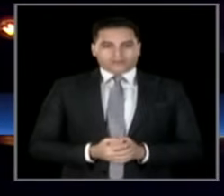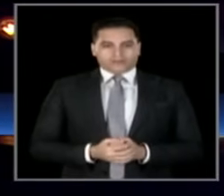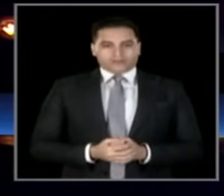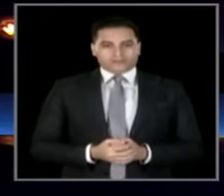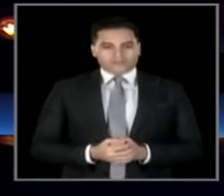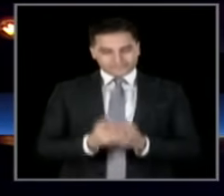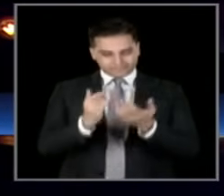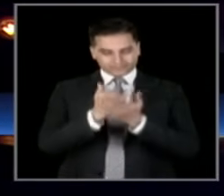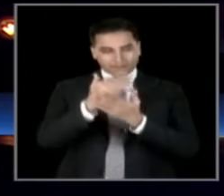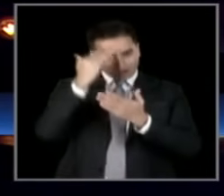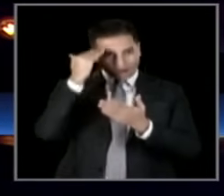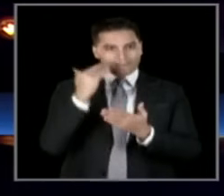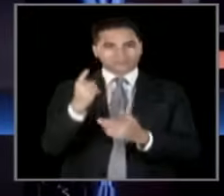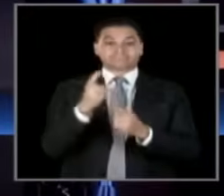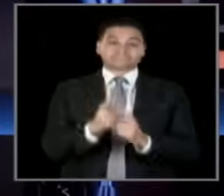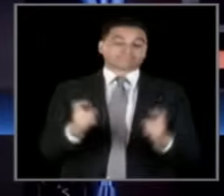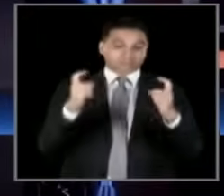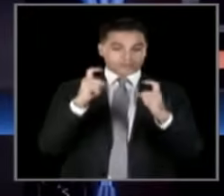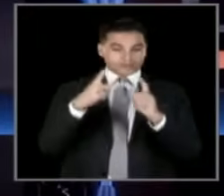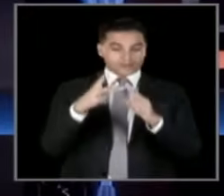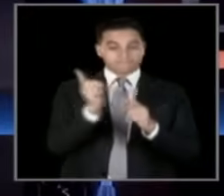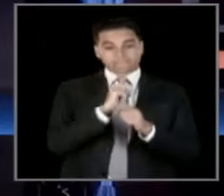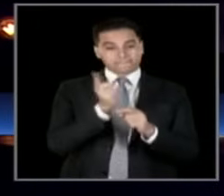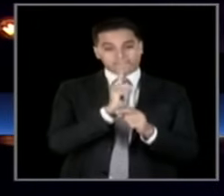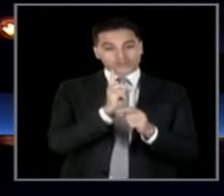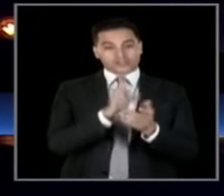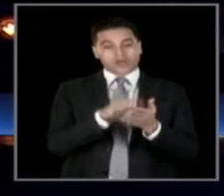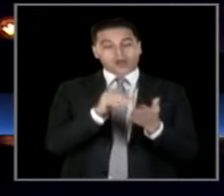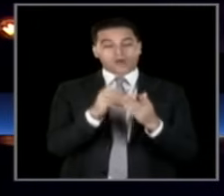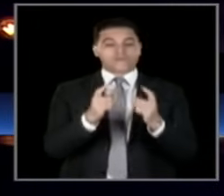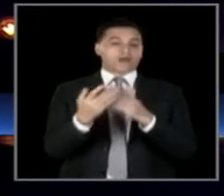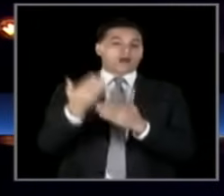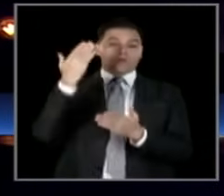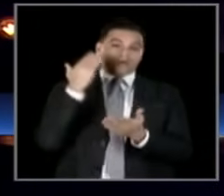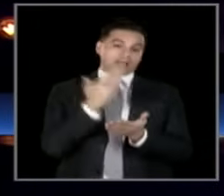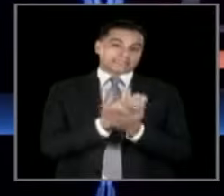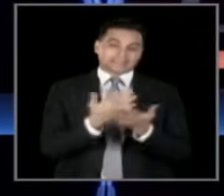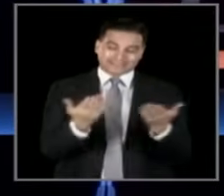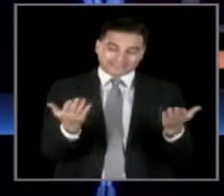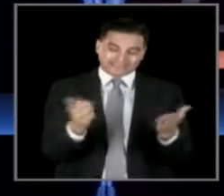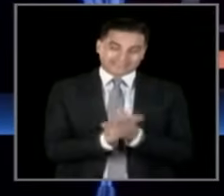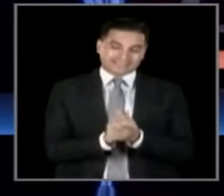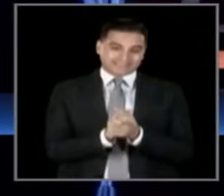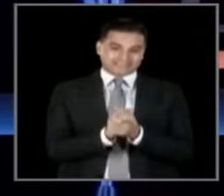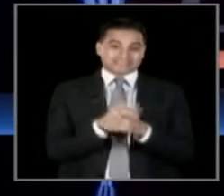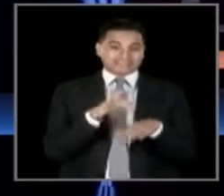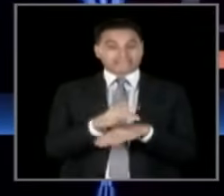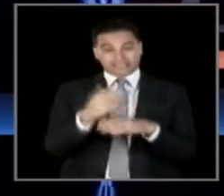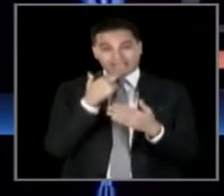رابات الأرمن، أداءكم الماتش الثاني مش زي أداءكم في المباراة الأولى بالمرة، هارد